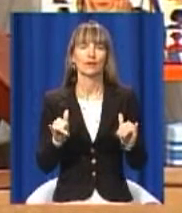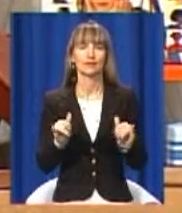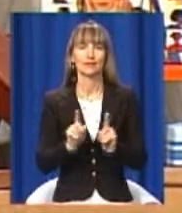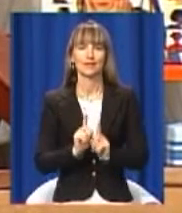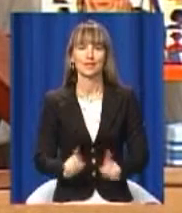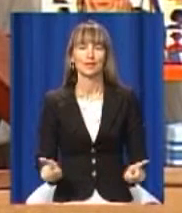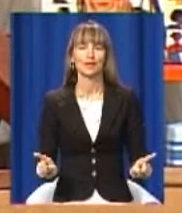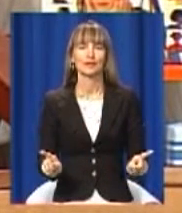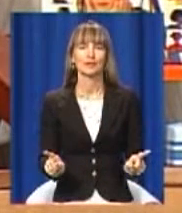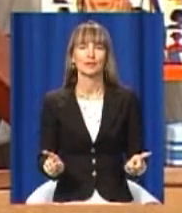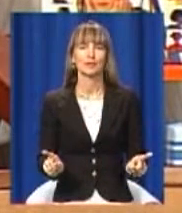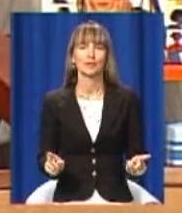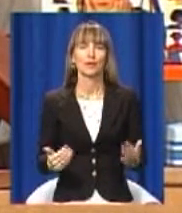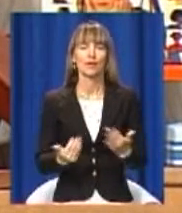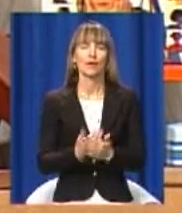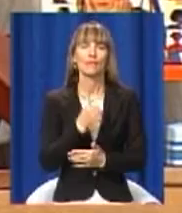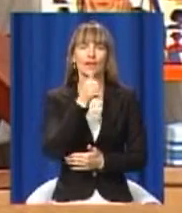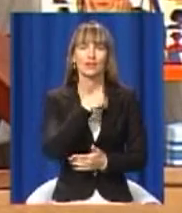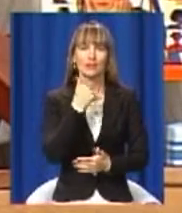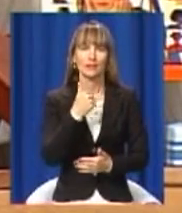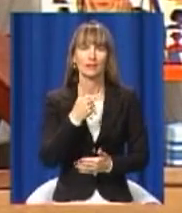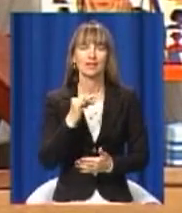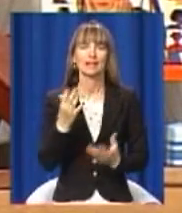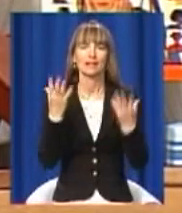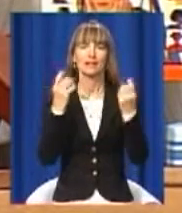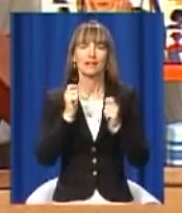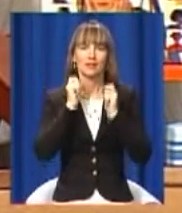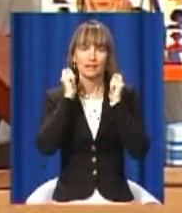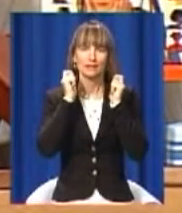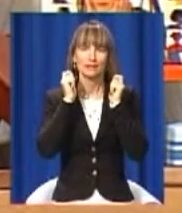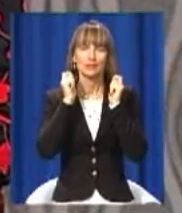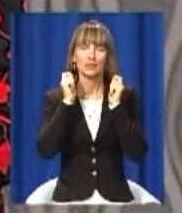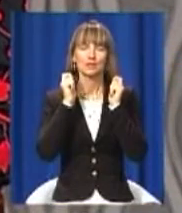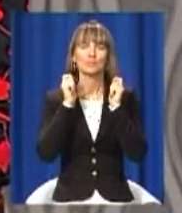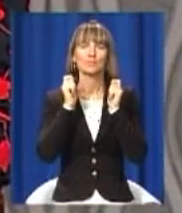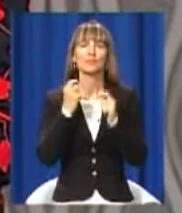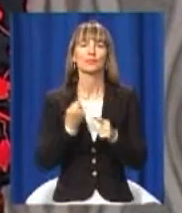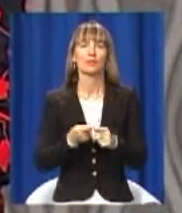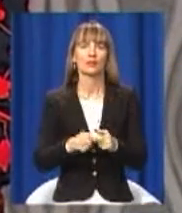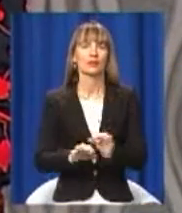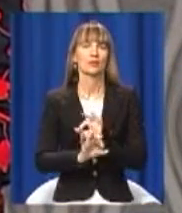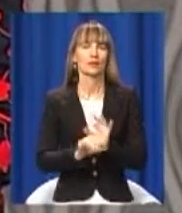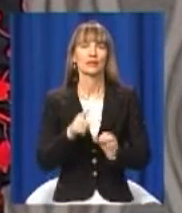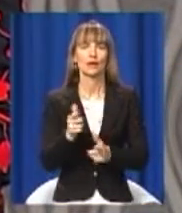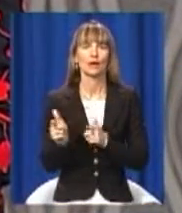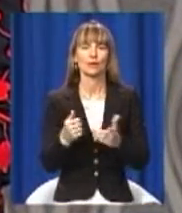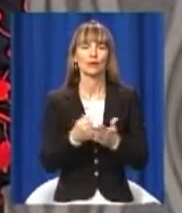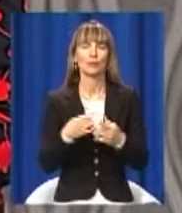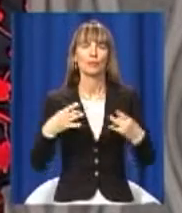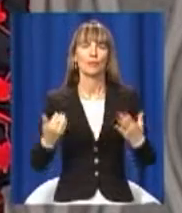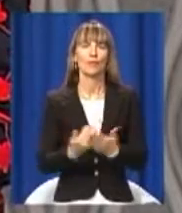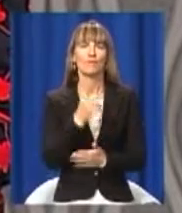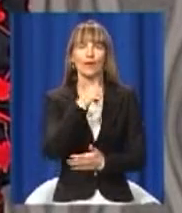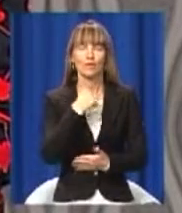найособливіші? Новий рік, звісно ж, та день народження моїй та моєї сім'ї. Це дуже здорово. І ти готуєшся до святкування Нового